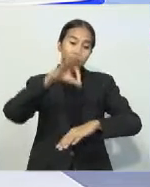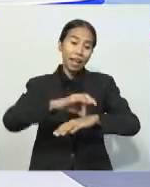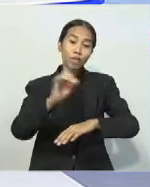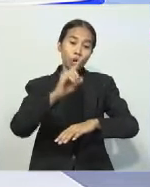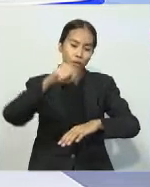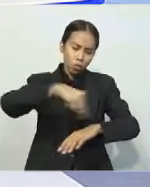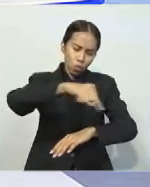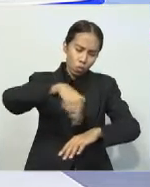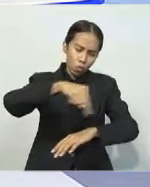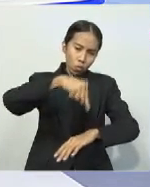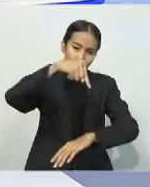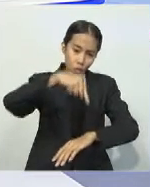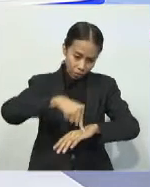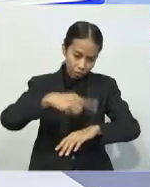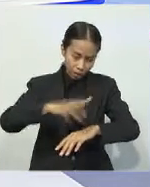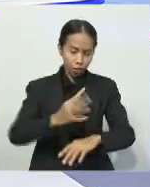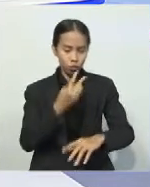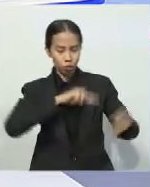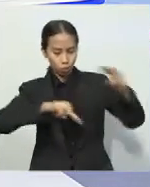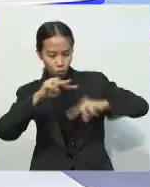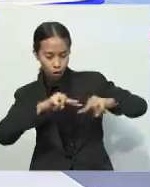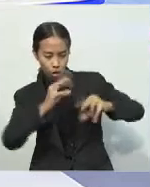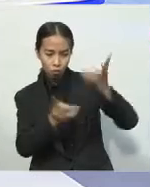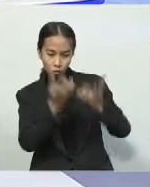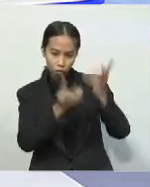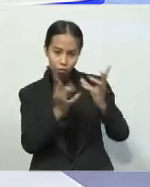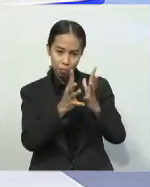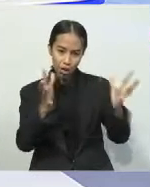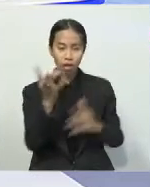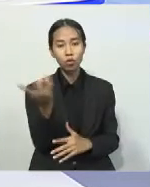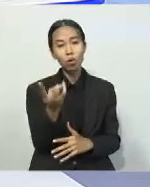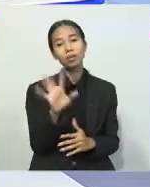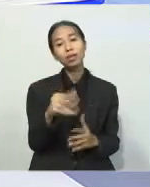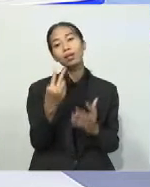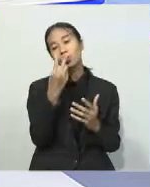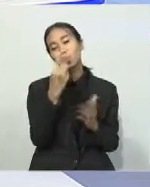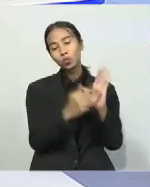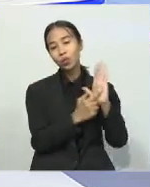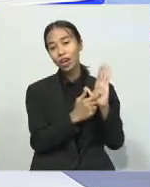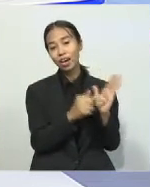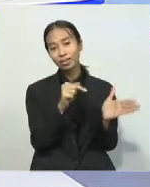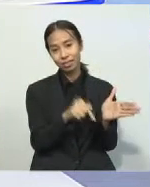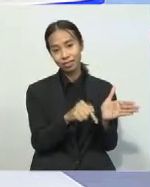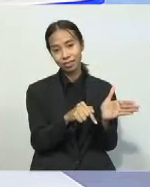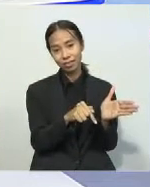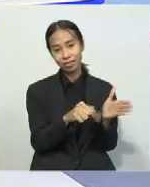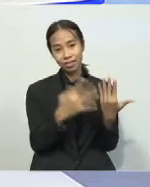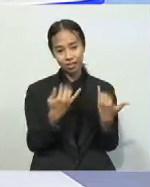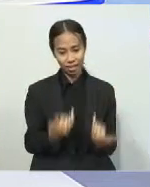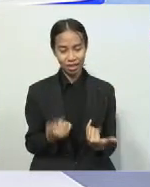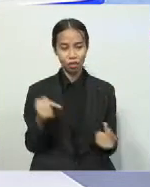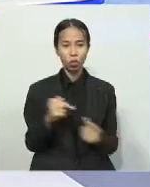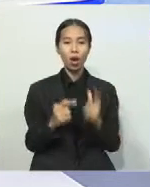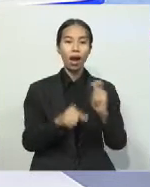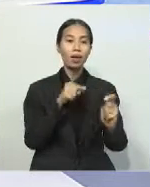เราอยู่ที่ไหนปริมาณฝุ่นละอองขนาดเล็กเนี่ยมากน้อยขนาดไหนเข้าไปอย่างที่นี่เนี่ยเขาจะขึ้นว่าเป็นแขวงและเขตพญาไทกรุ